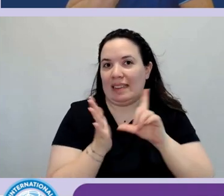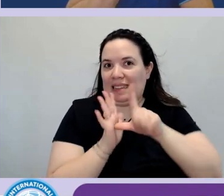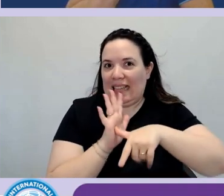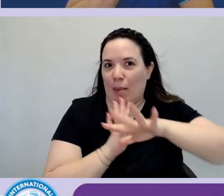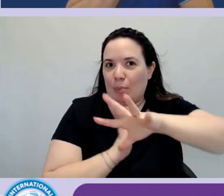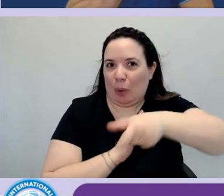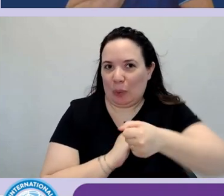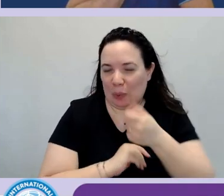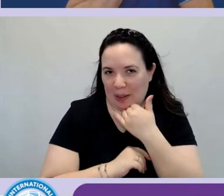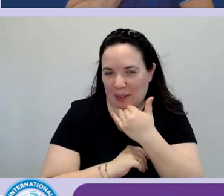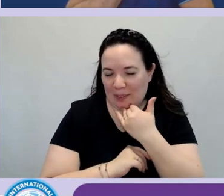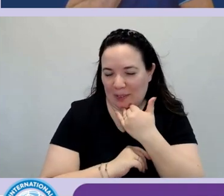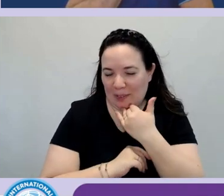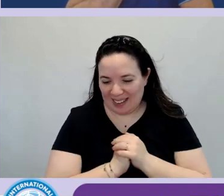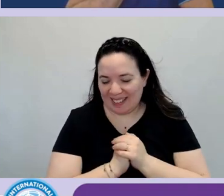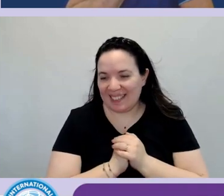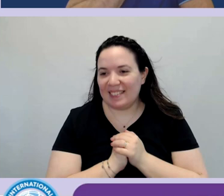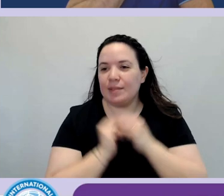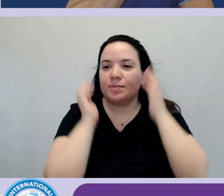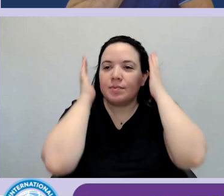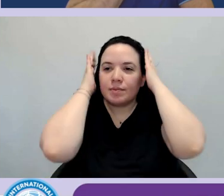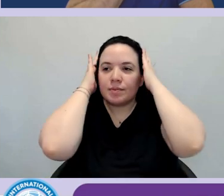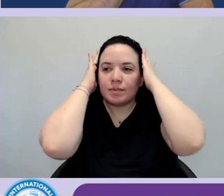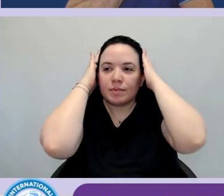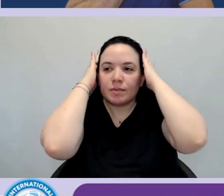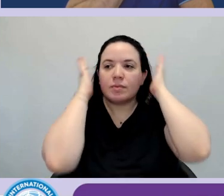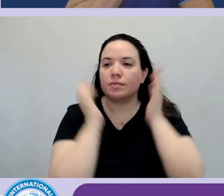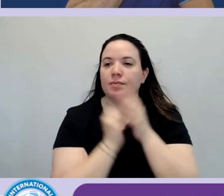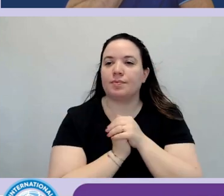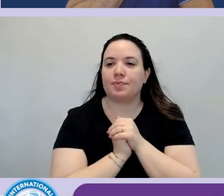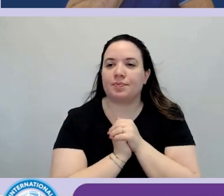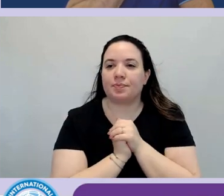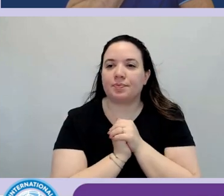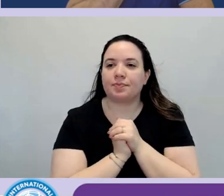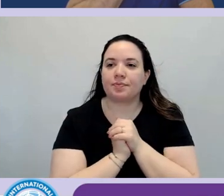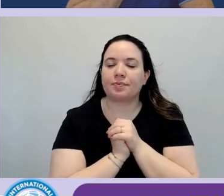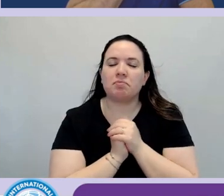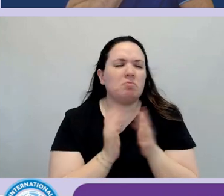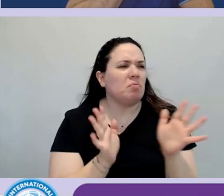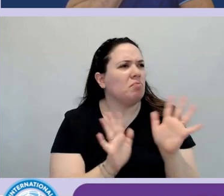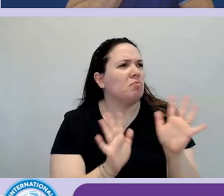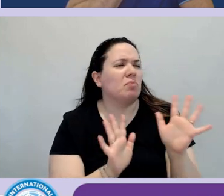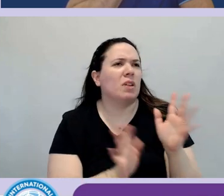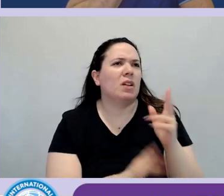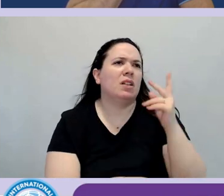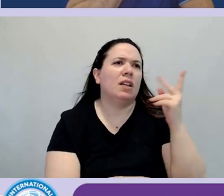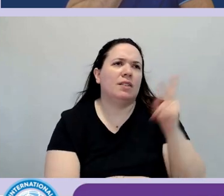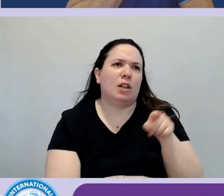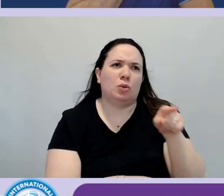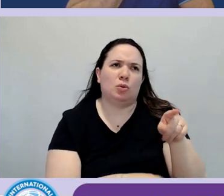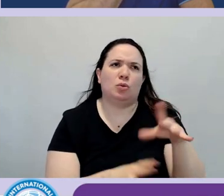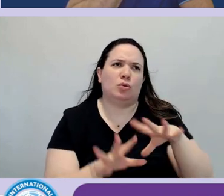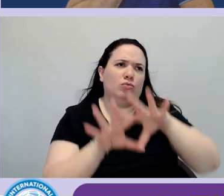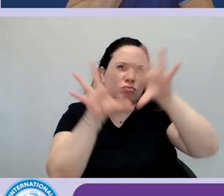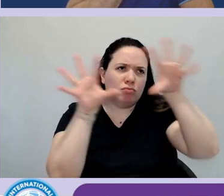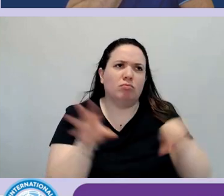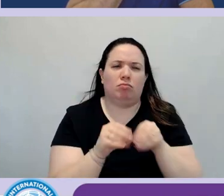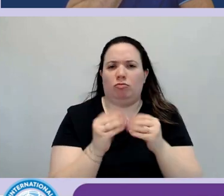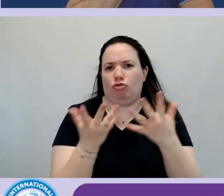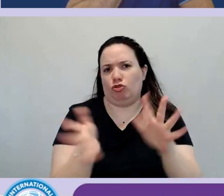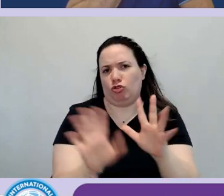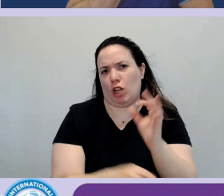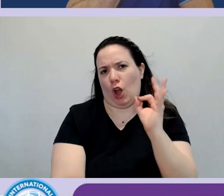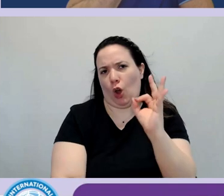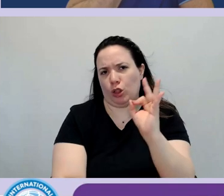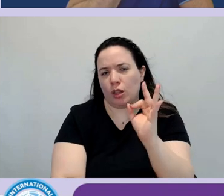via tutto il tempo No no guarda sabato ha fatto una panoramica ottima io quello